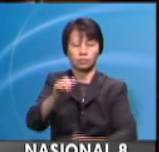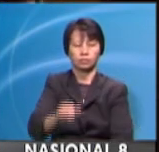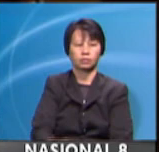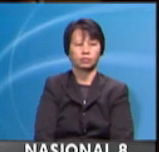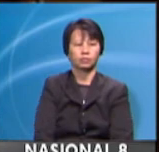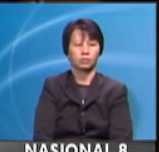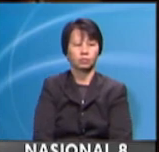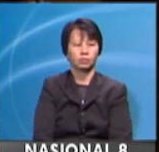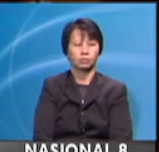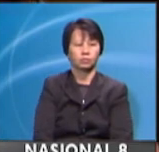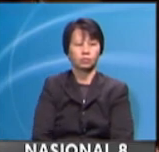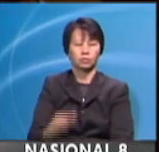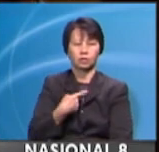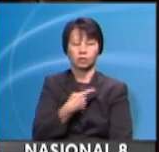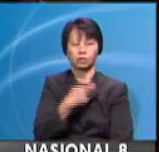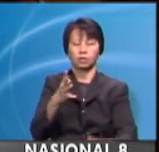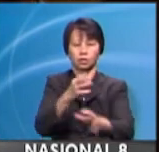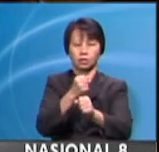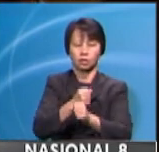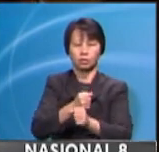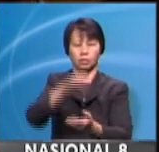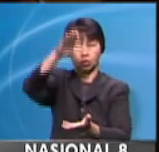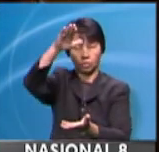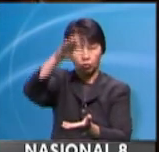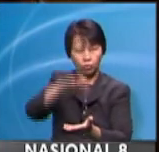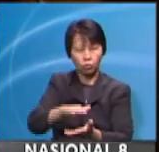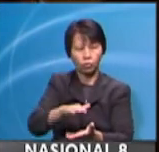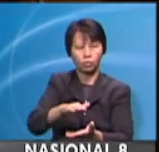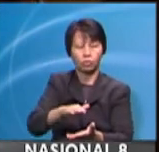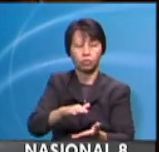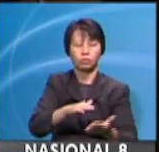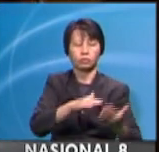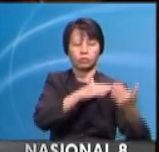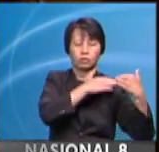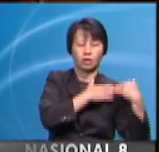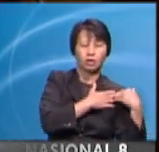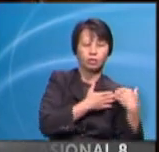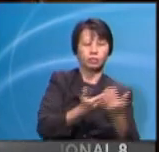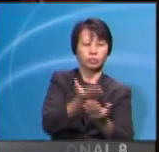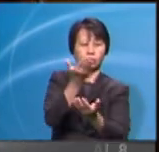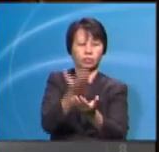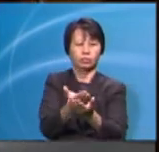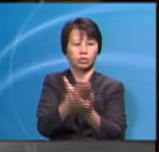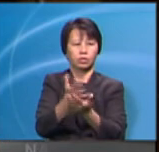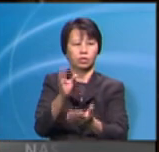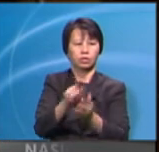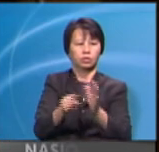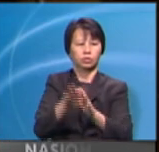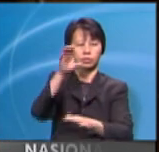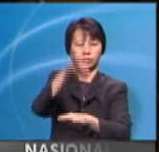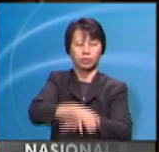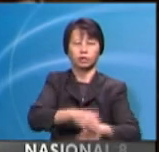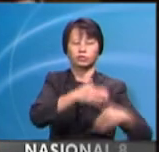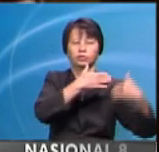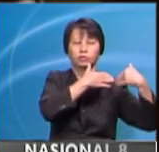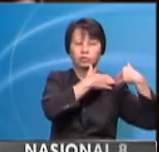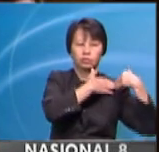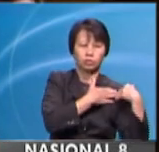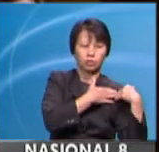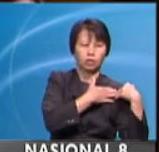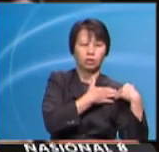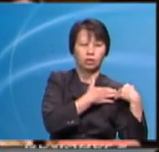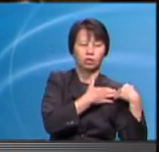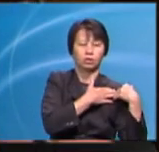survive. Imagine the million of dollars that our nations could save by providing effective